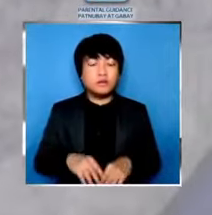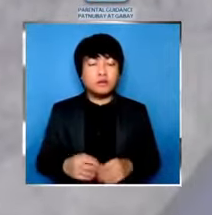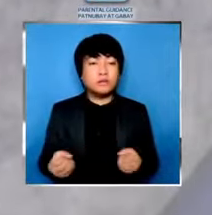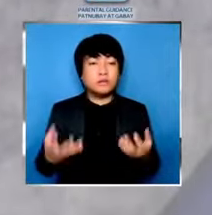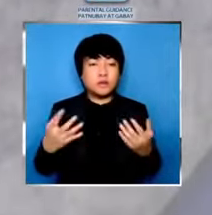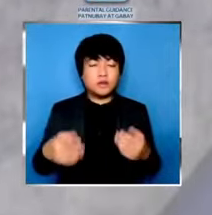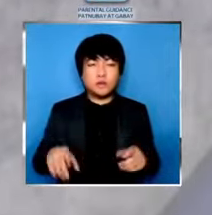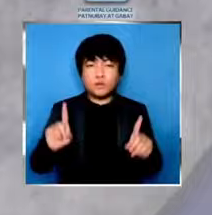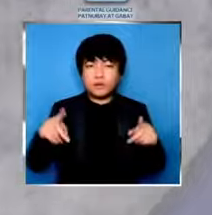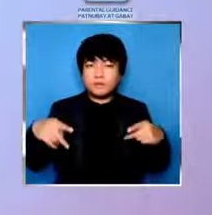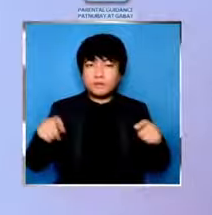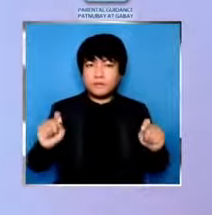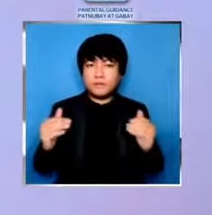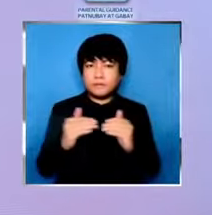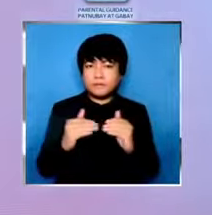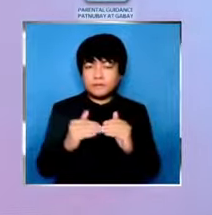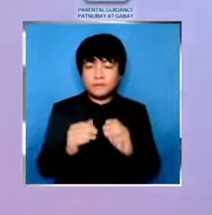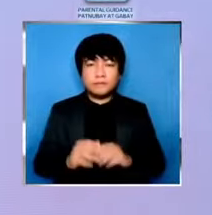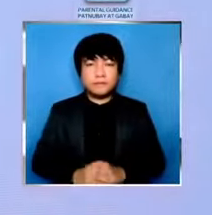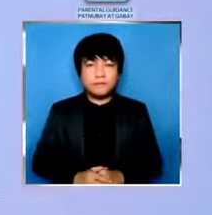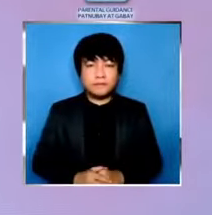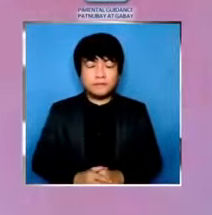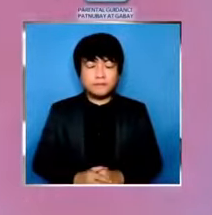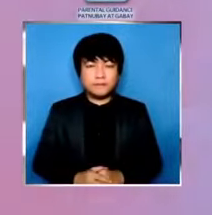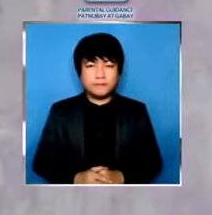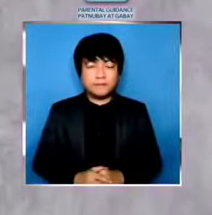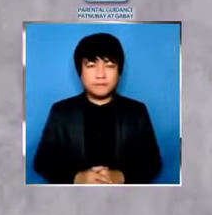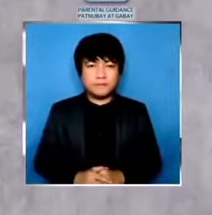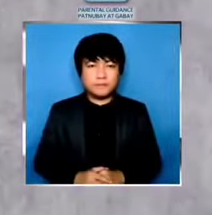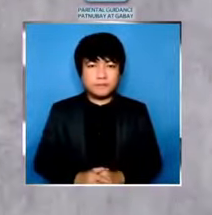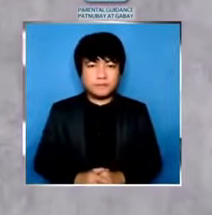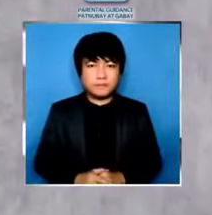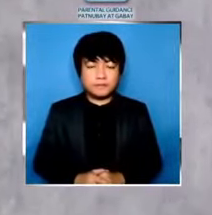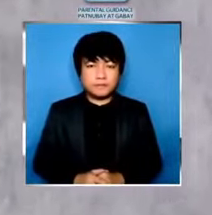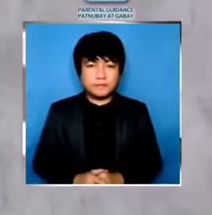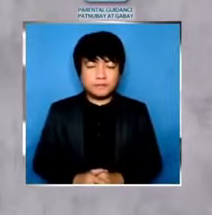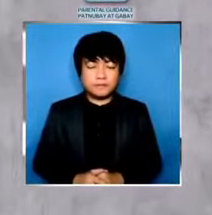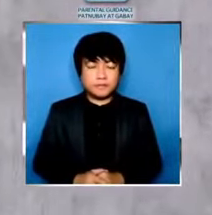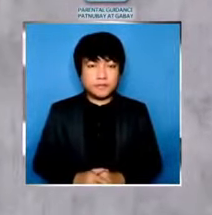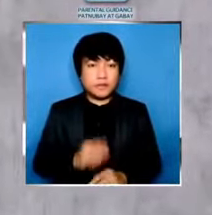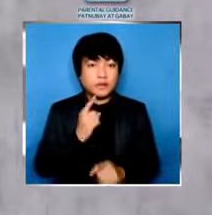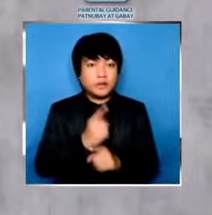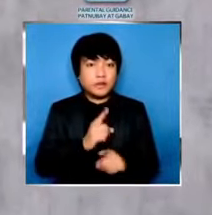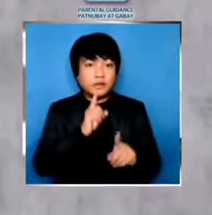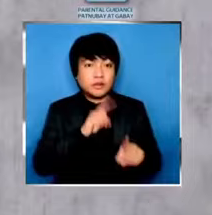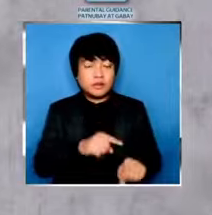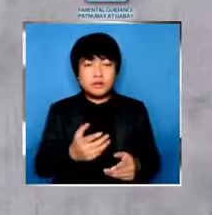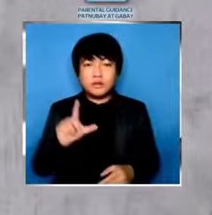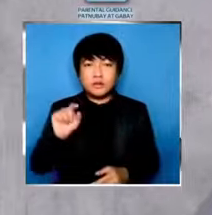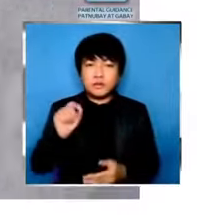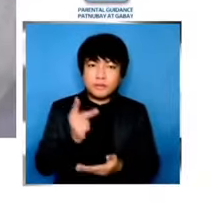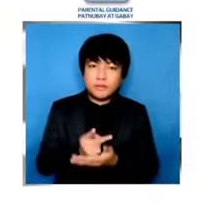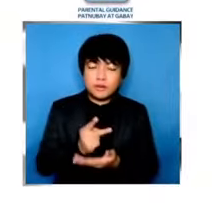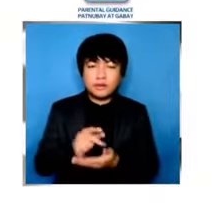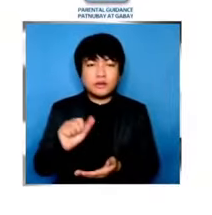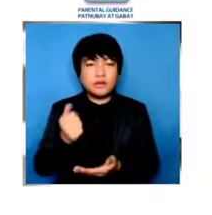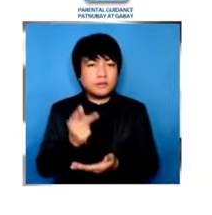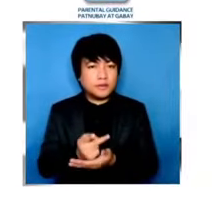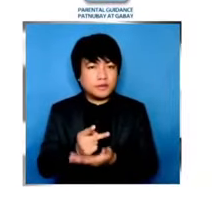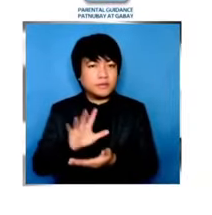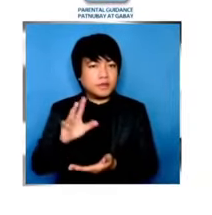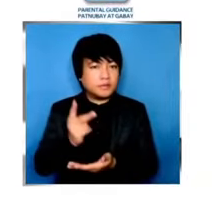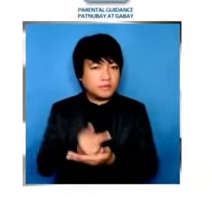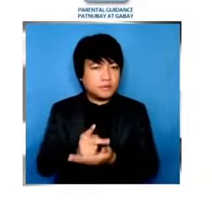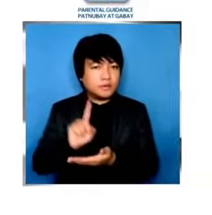Triangle Ladies, 1 point. 1 all. Malapit ang laban ngayong araw na to. Ang mga tamang sagot ay 20 pesos, 10 pesos, 5 pesos, 1 peso,